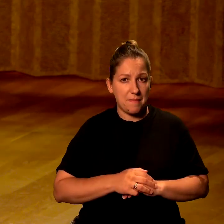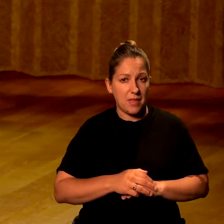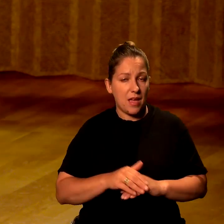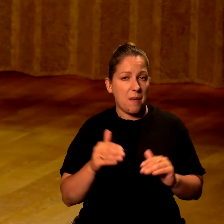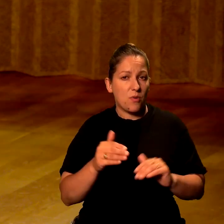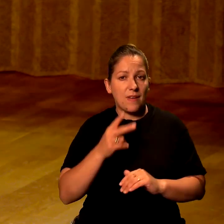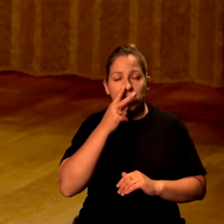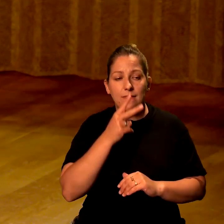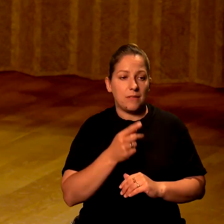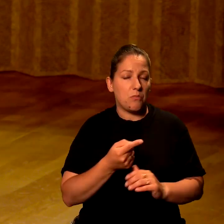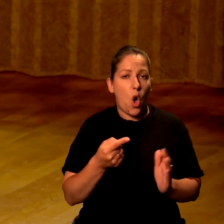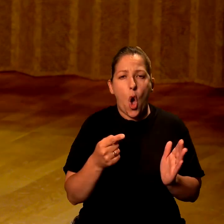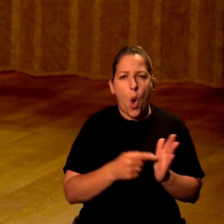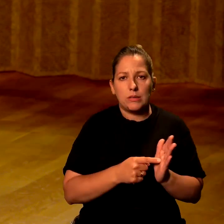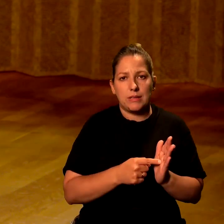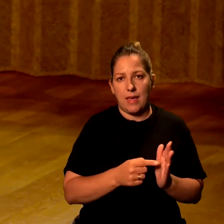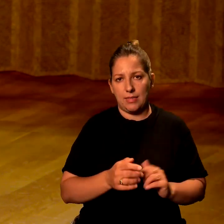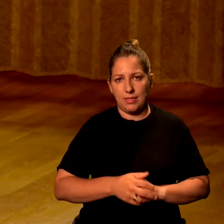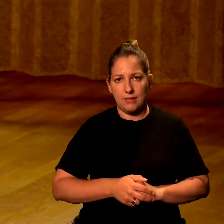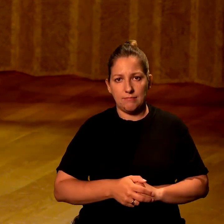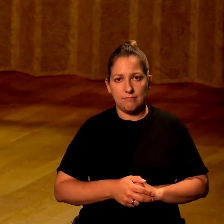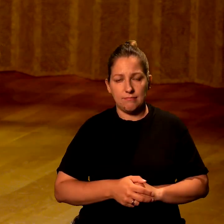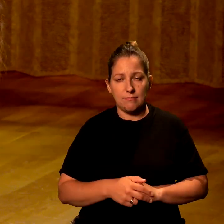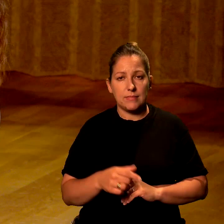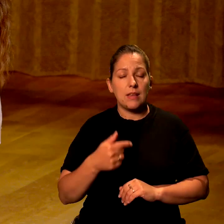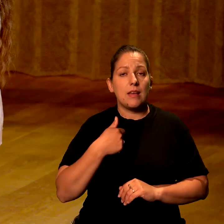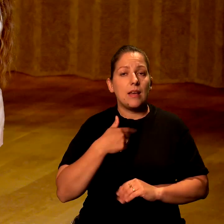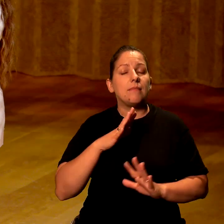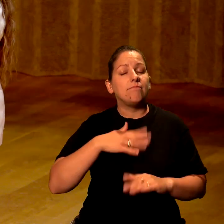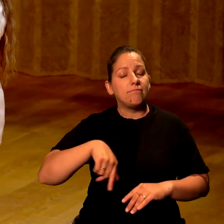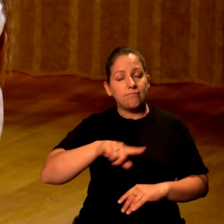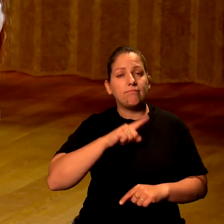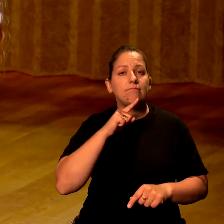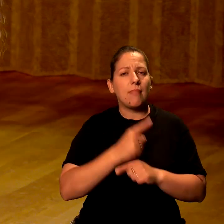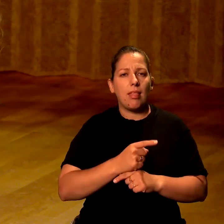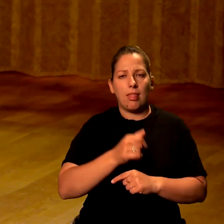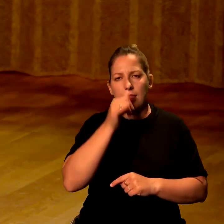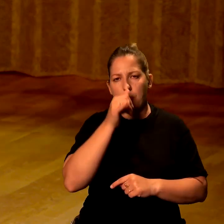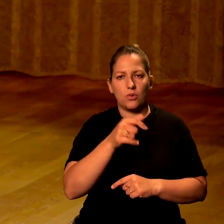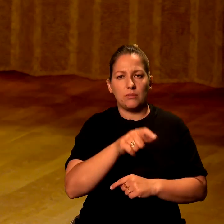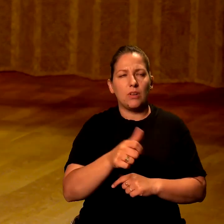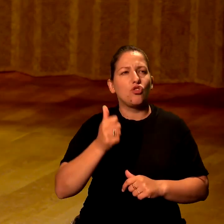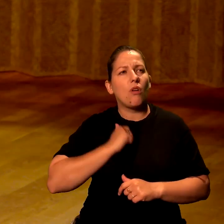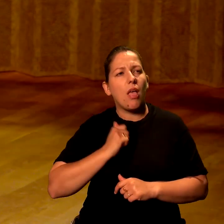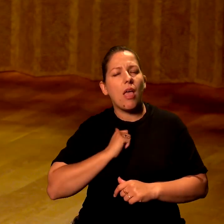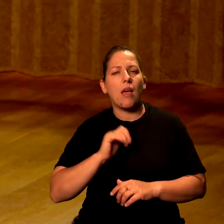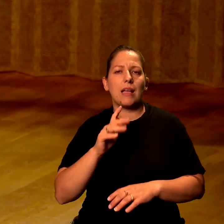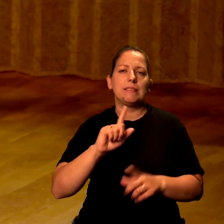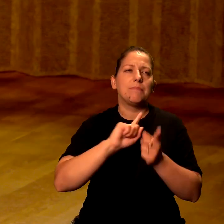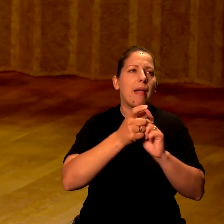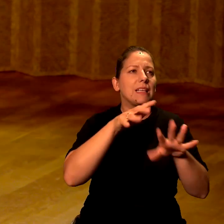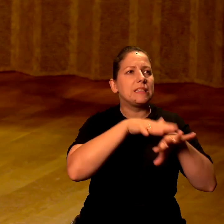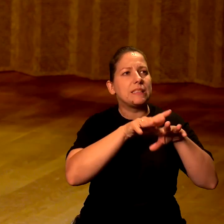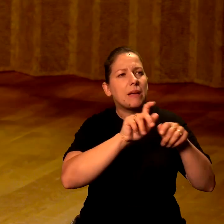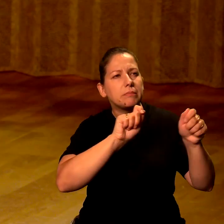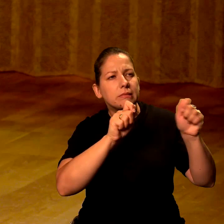je ostatni raz. I postanowiliśmy, że nie możemy dalej czekać na zmiany systemowe, na